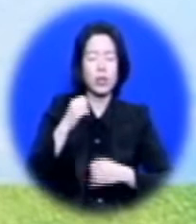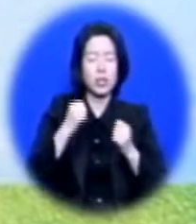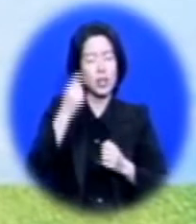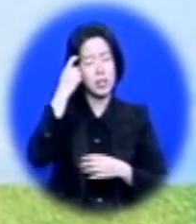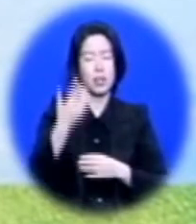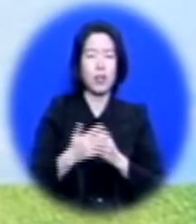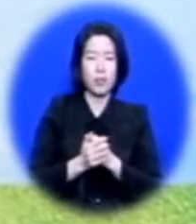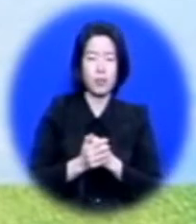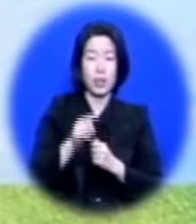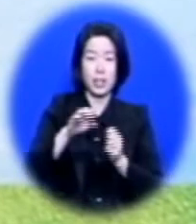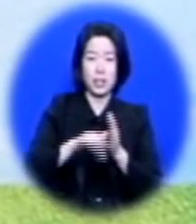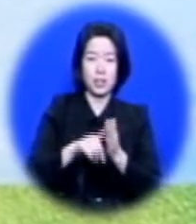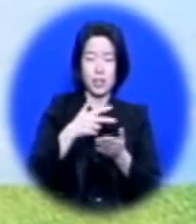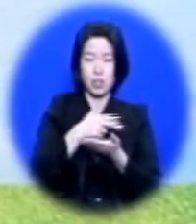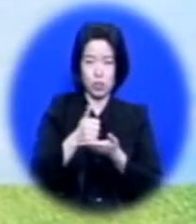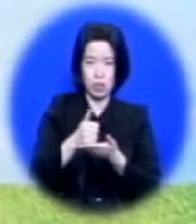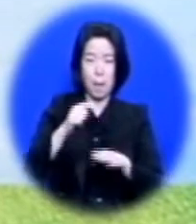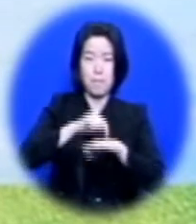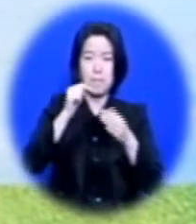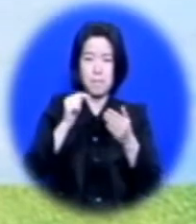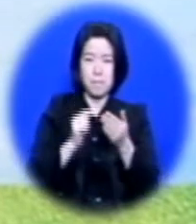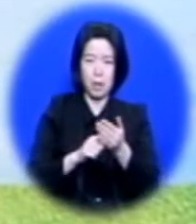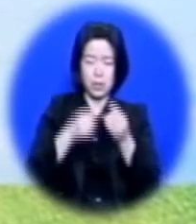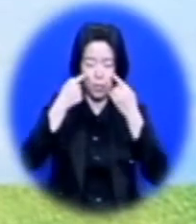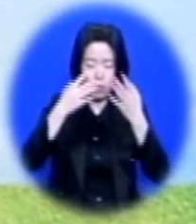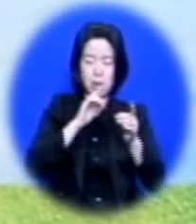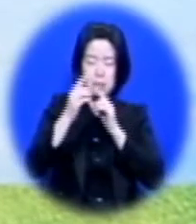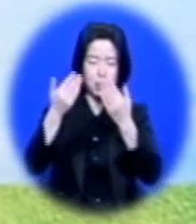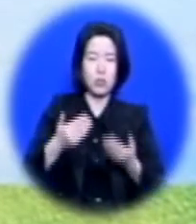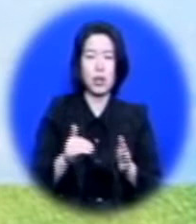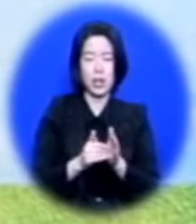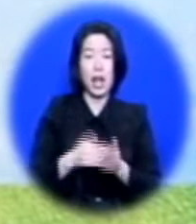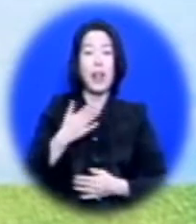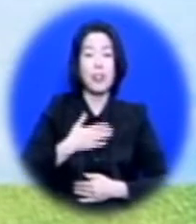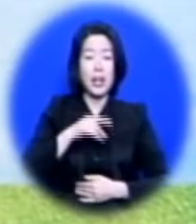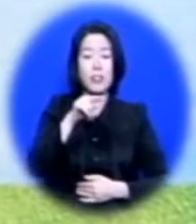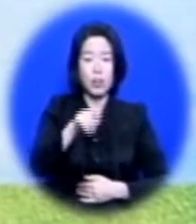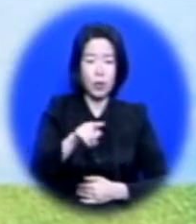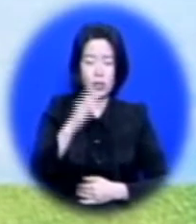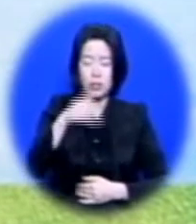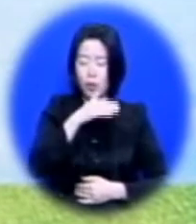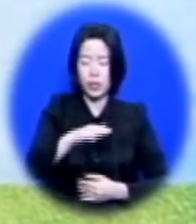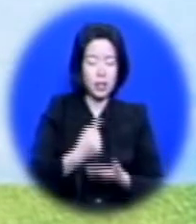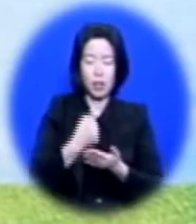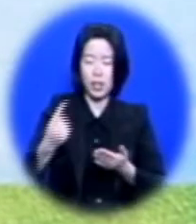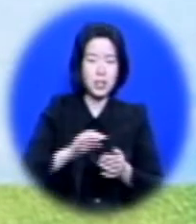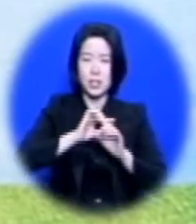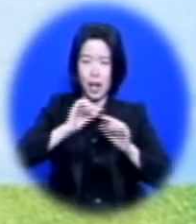그때 주님이 진 다니엘의 마음속에 분명하게 말씀을 주셨어요 나는 너를 절대로 떠나지 않을